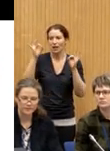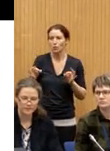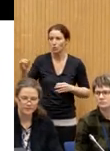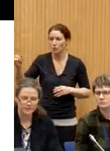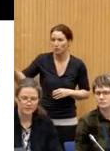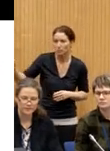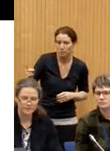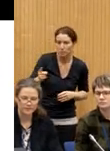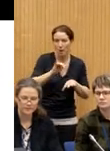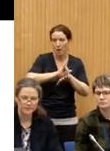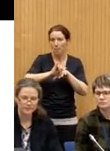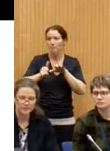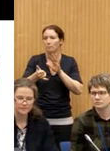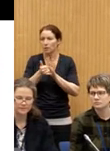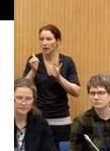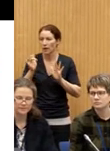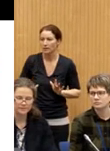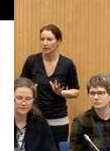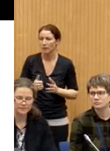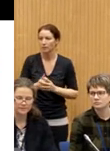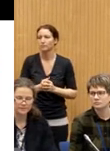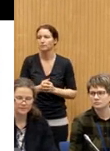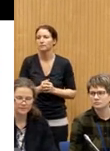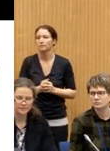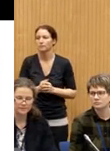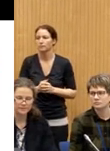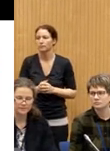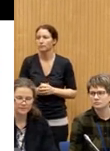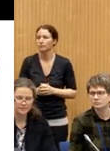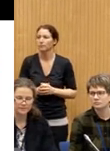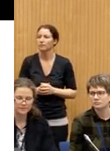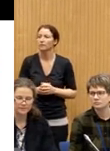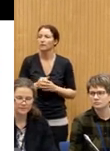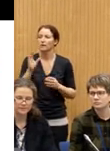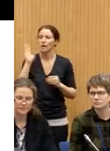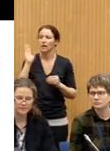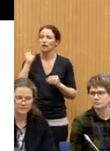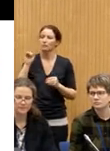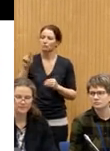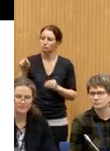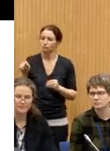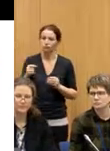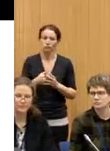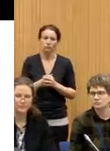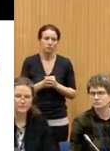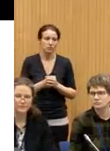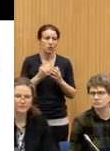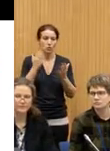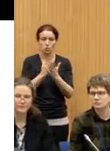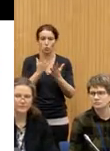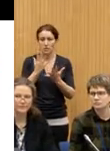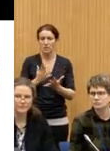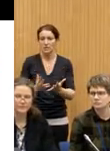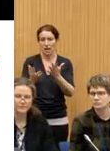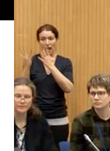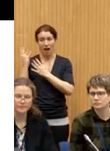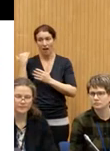ausgezeichneten Projekt, der den Institut für inklusive Erziehung seit 10 Jahren entwickelt